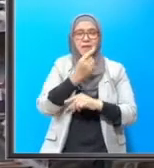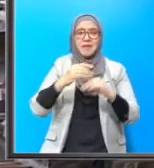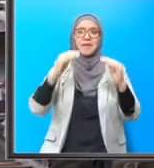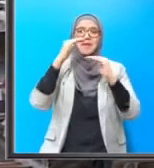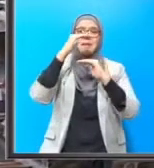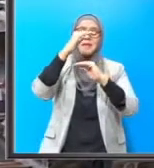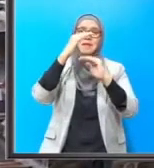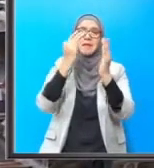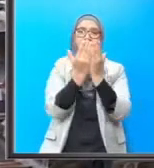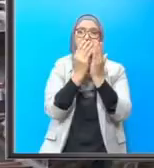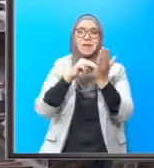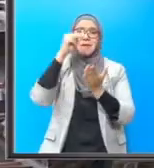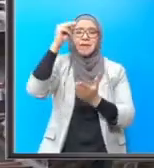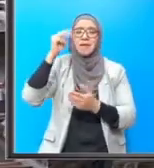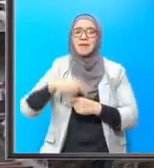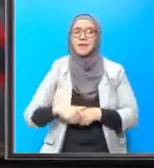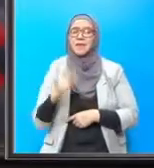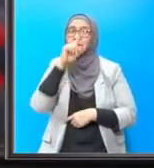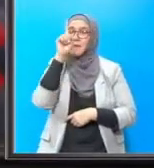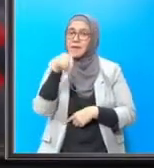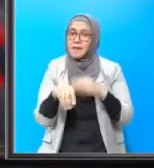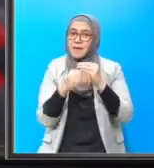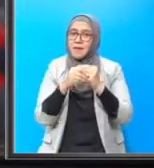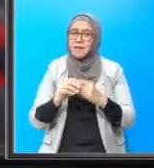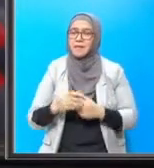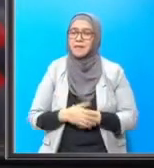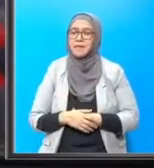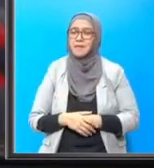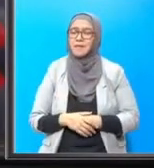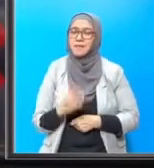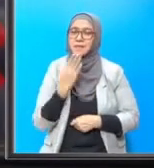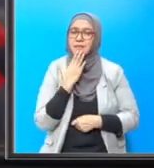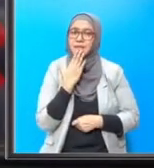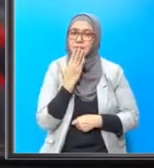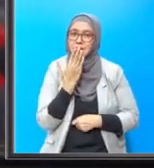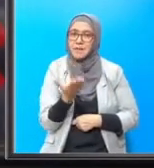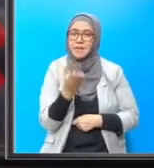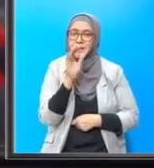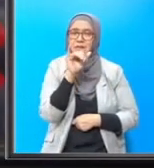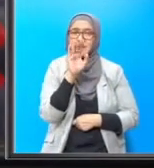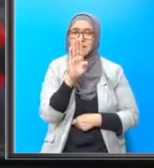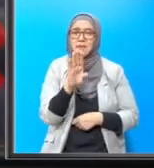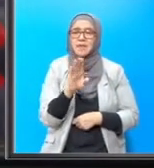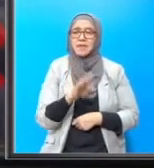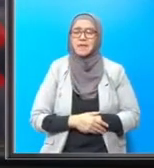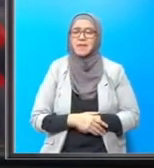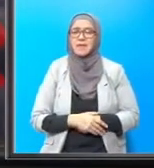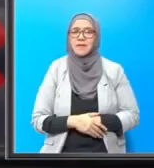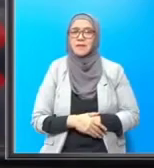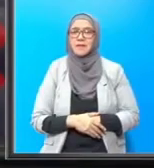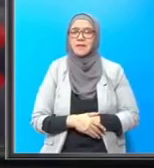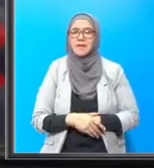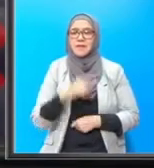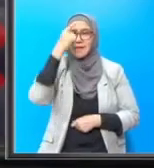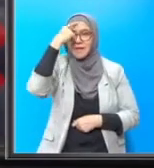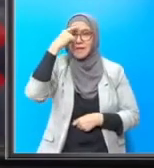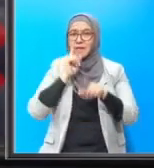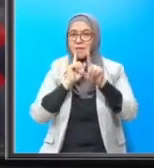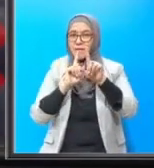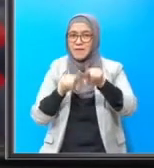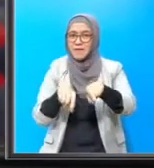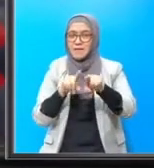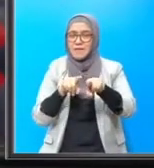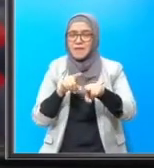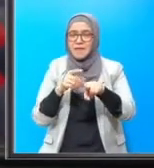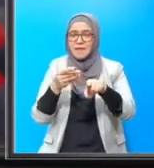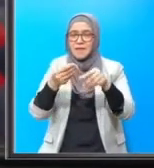ha Oh makasih ya yang mau makna tipe menteri atas jawaban yang diberikan